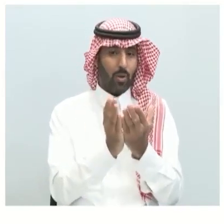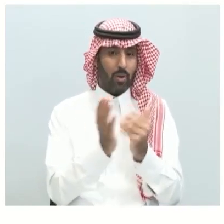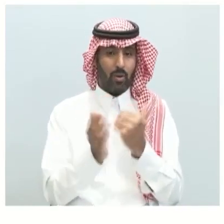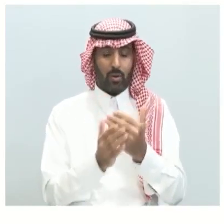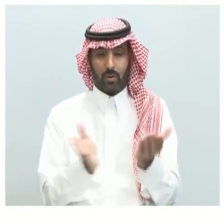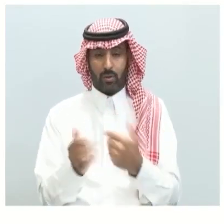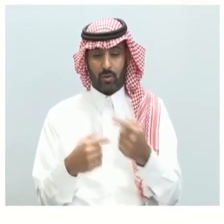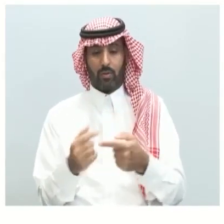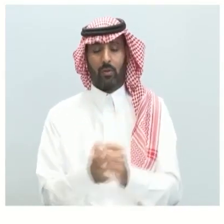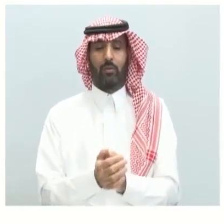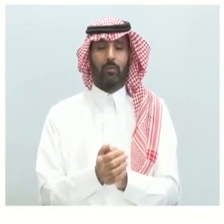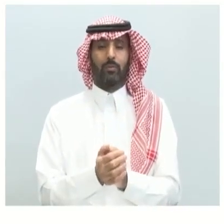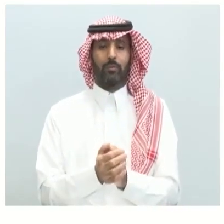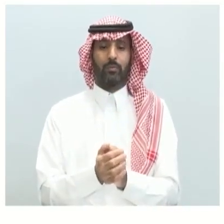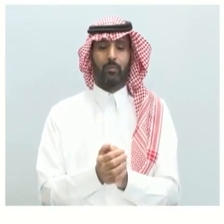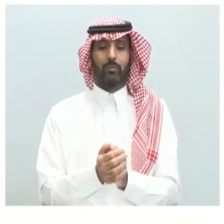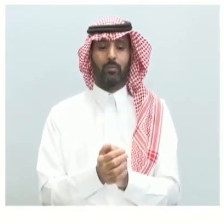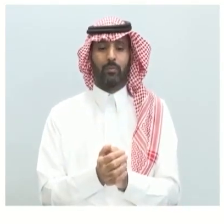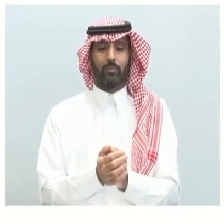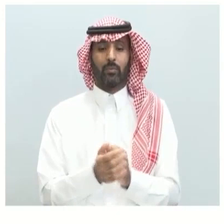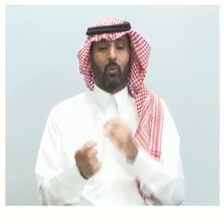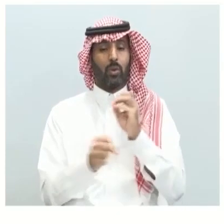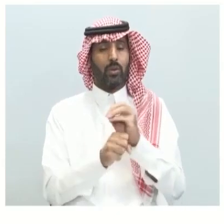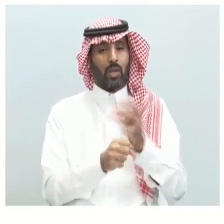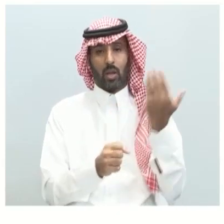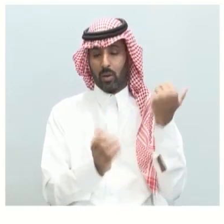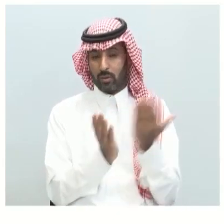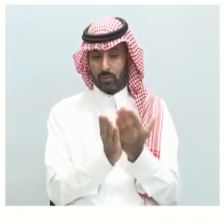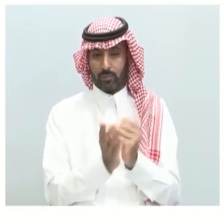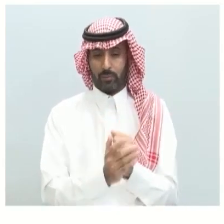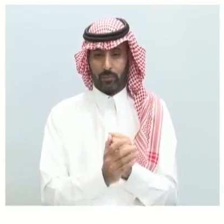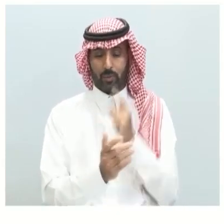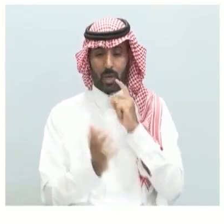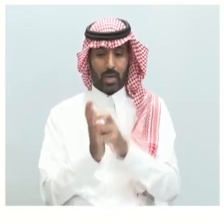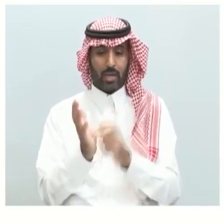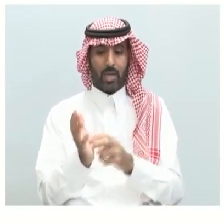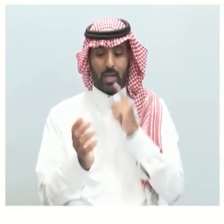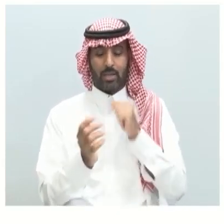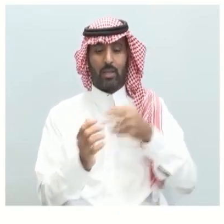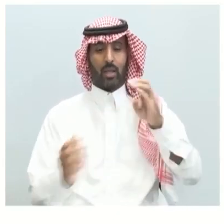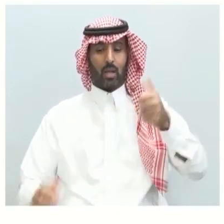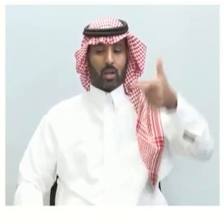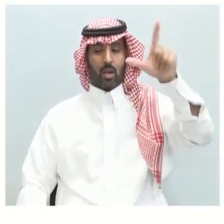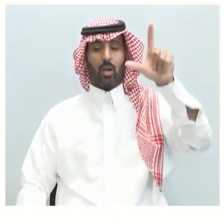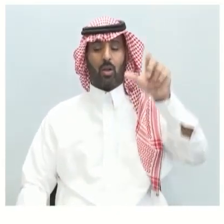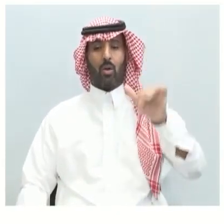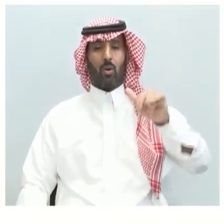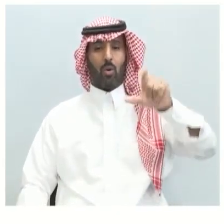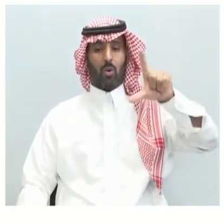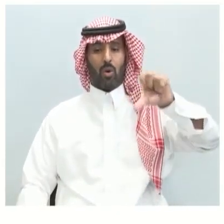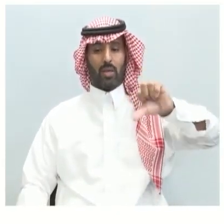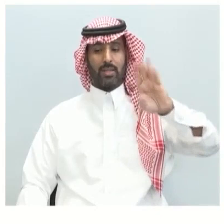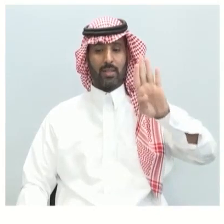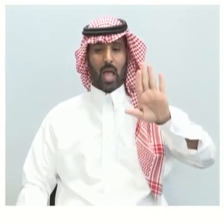وسنكمل باذن الله اليوم ماذا تعلمنا في الحصه الماضيه قانون جايلو سك كيف ترتبط